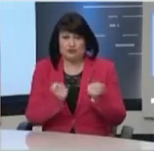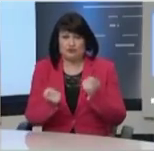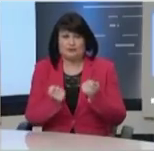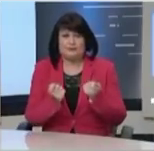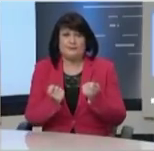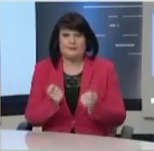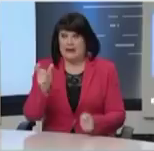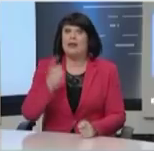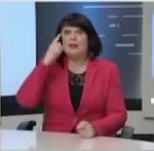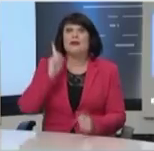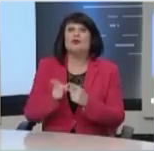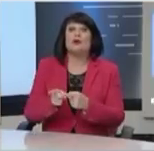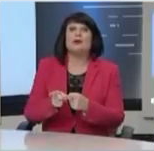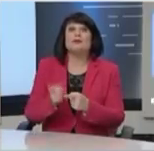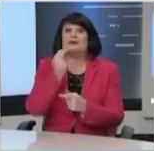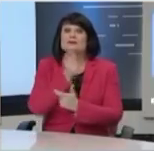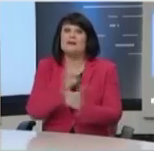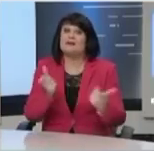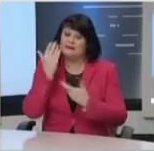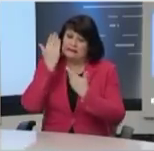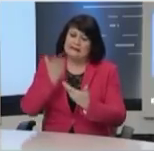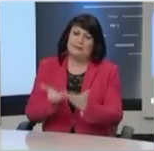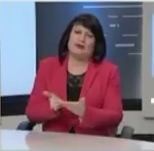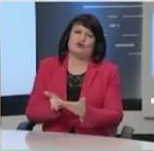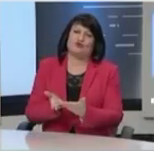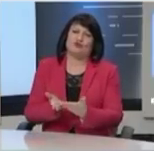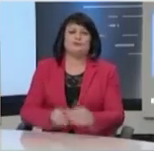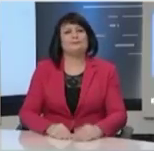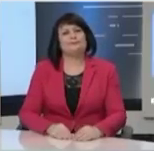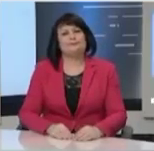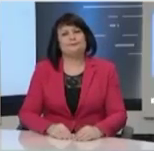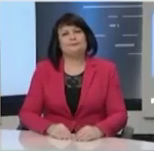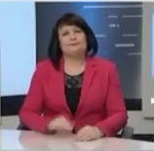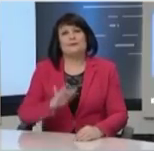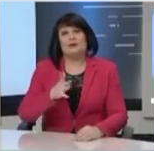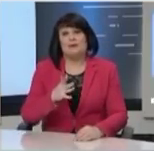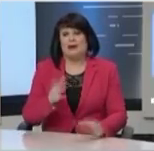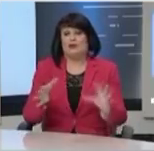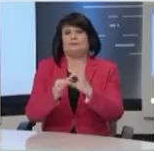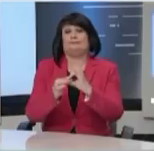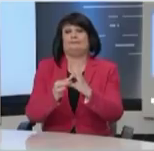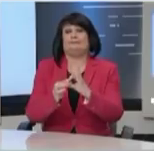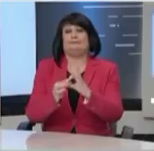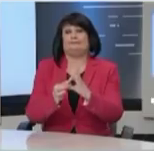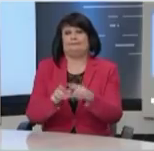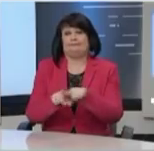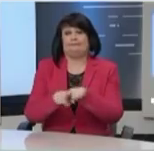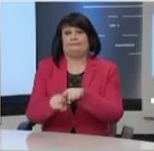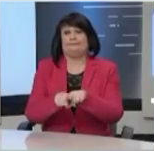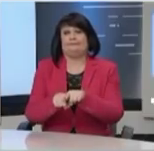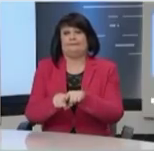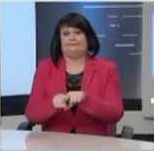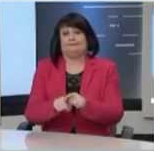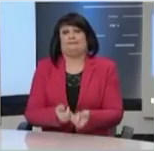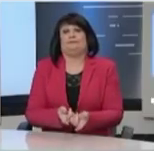προφανώς εν αγνία σας, δείπνα προς τιμήν σας. Και προφανώς σε απευθεία συνεννόηση μαζί σας. Και σε απευθεία